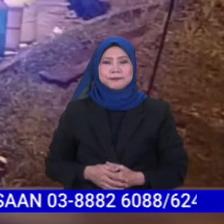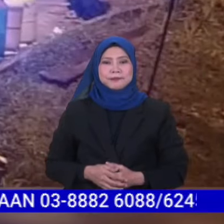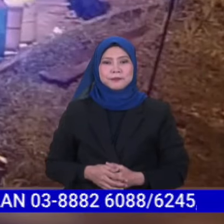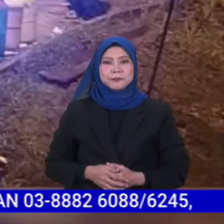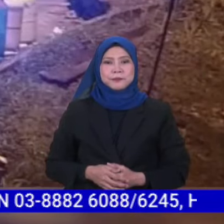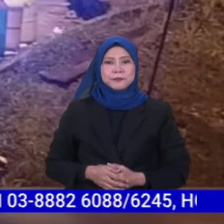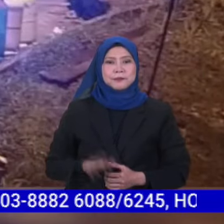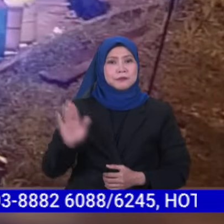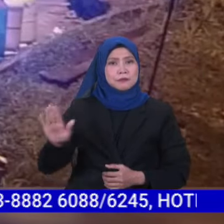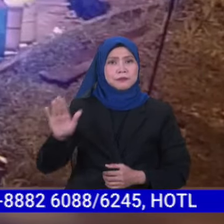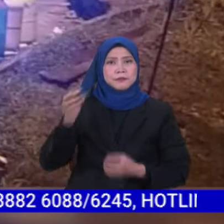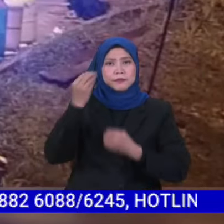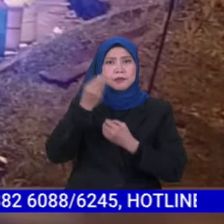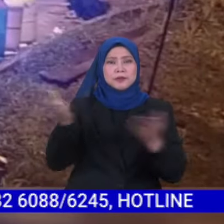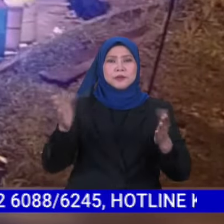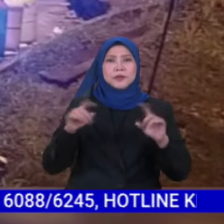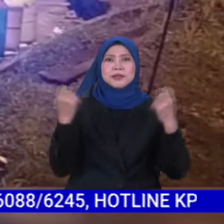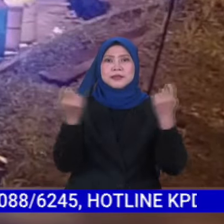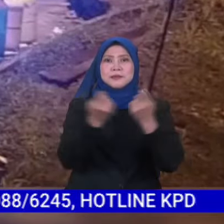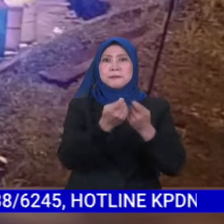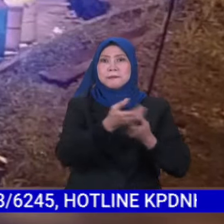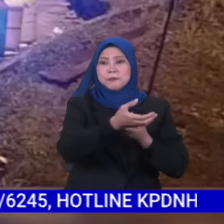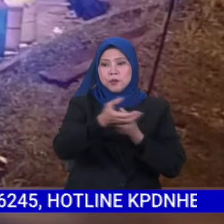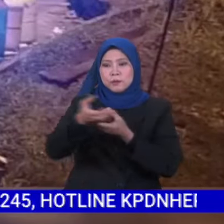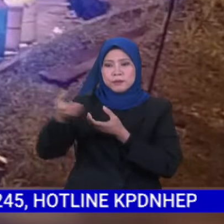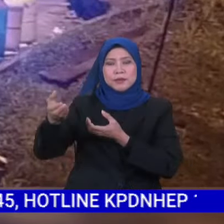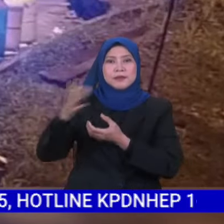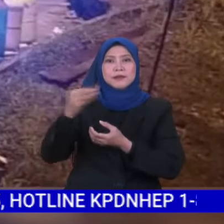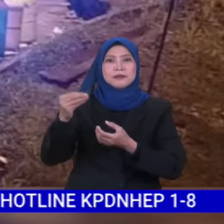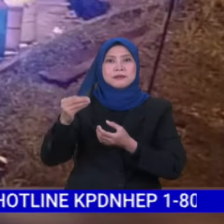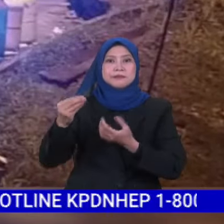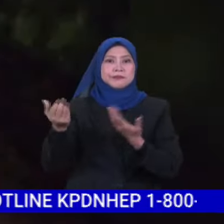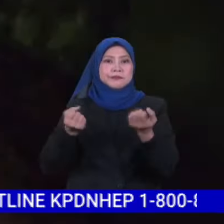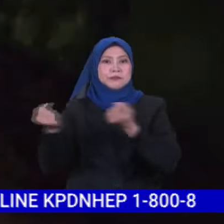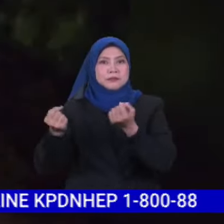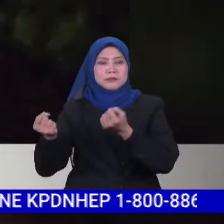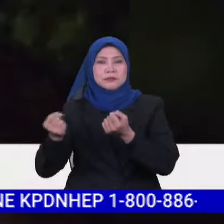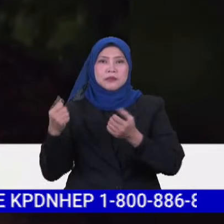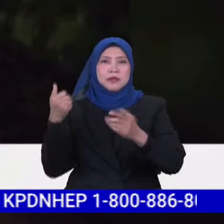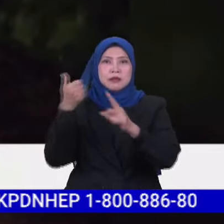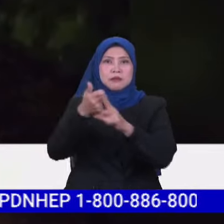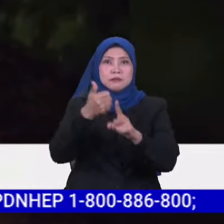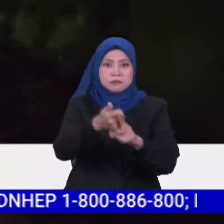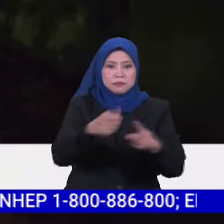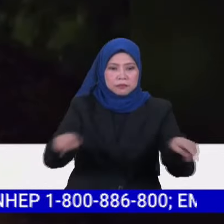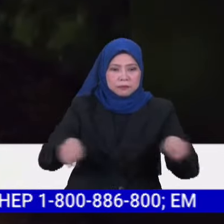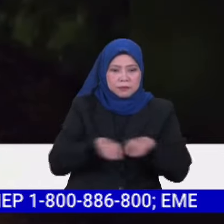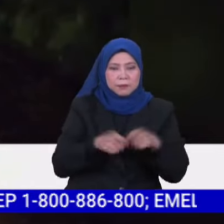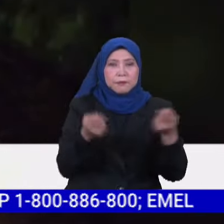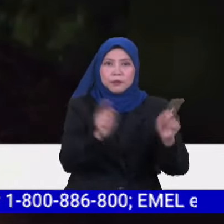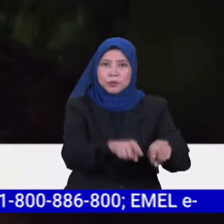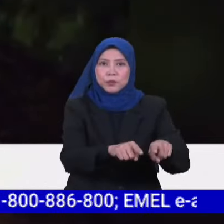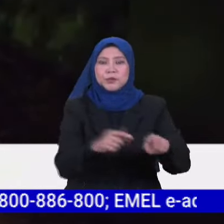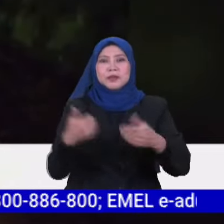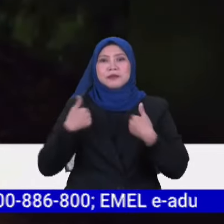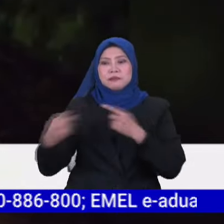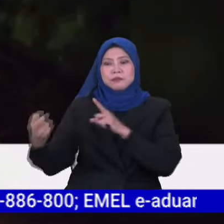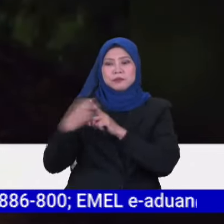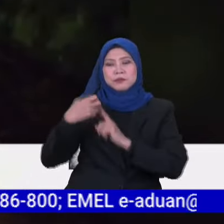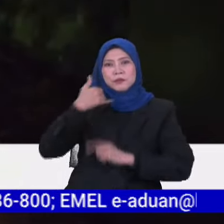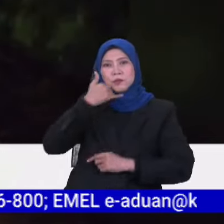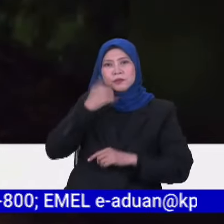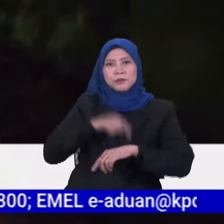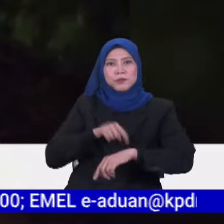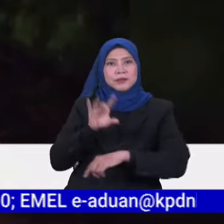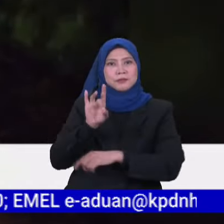brewing mendedahkan sepasukan anggota Bombay dan sebuah genre dikerahkan ke lokasi kejadian selepas menerima panggilan pada